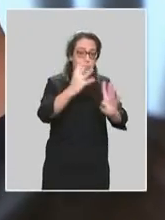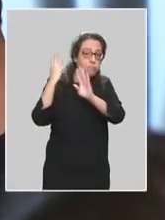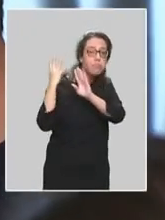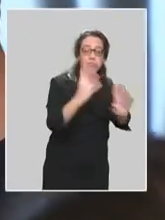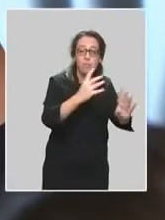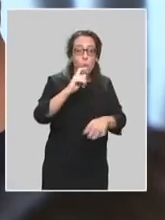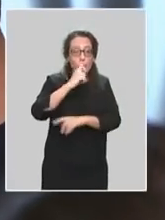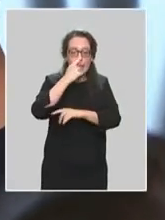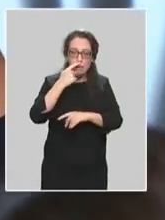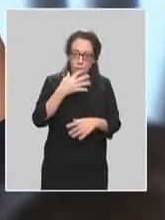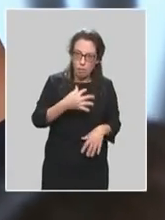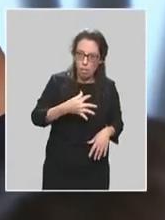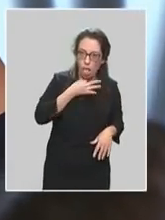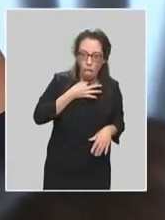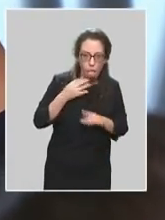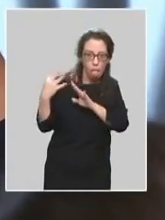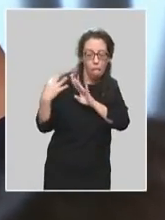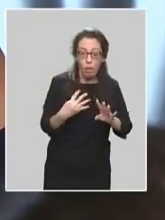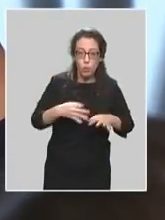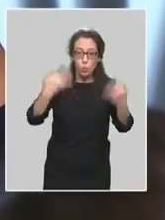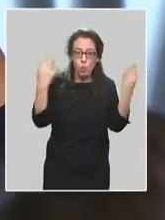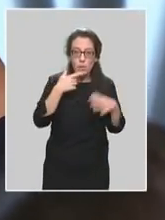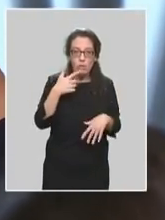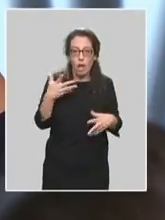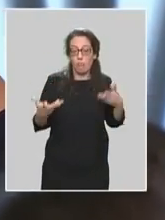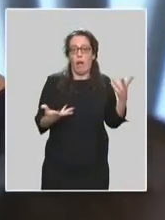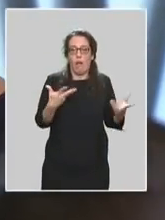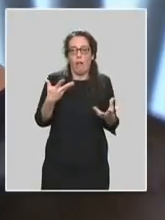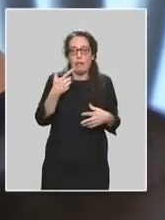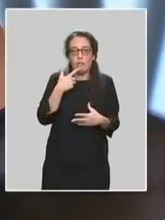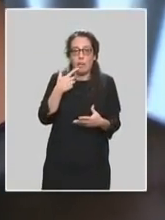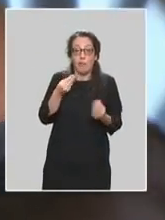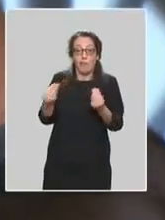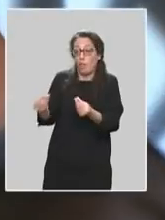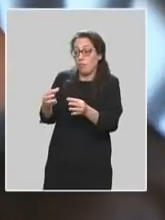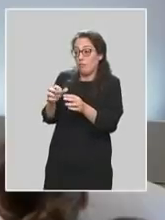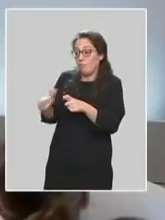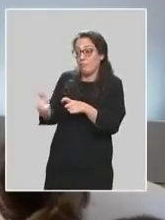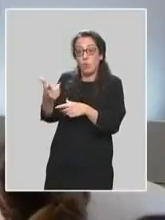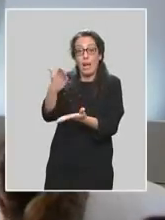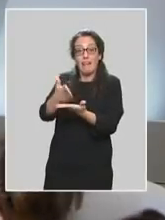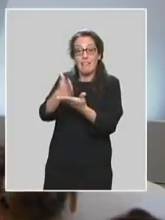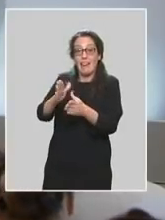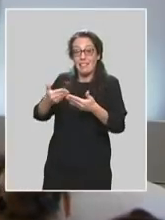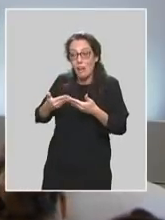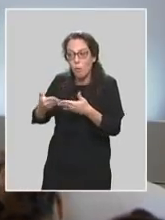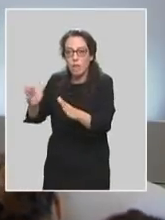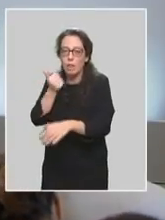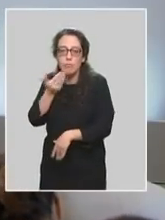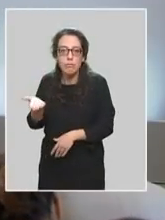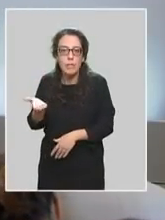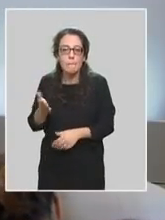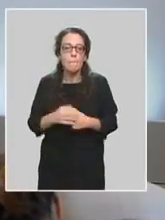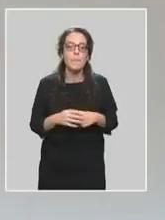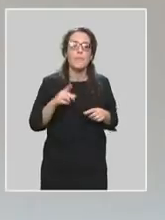pas de créer un engorgement et de créer une impossibilité pour les classes de rouvrir ? Sur la première partie de la question, nous